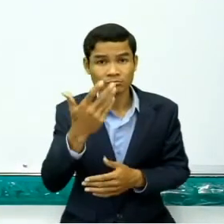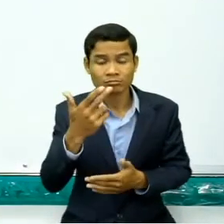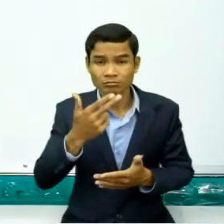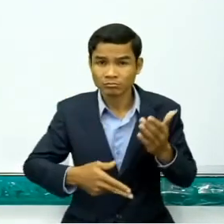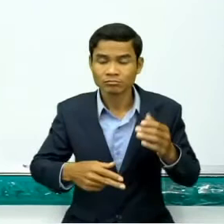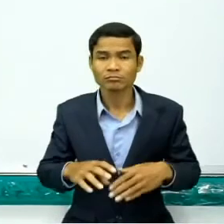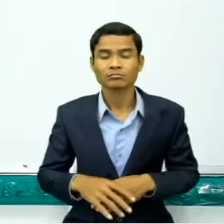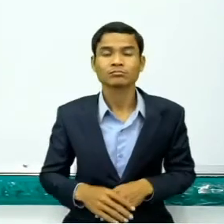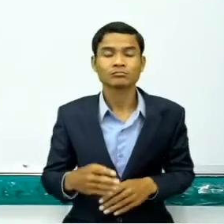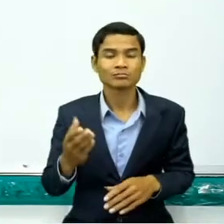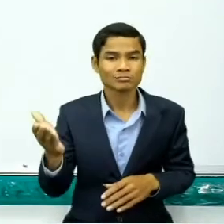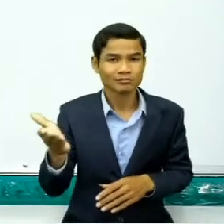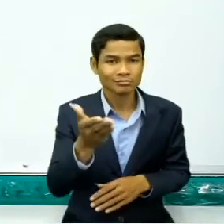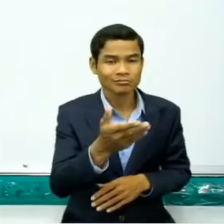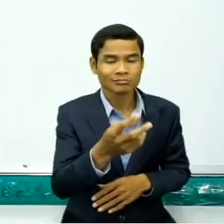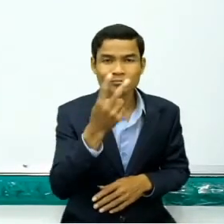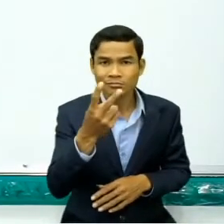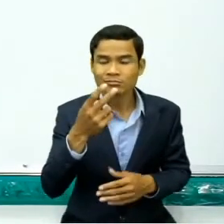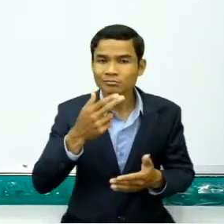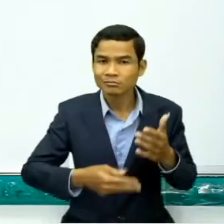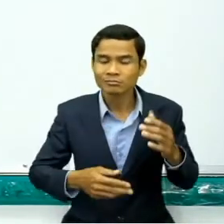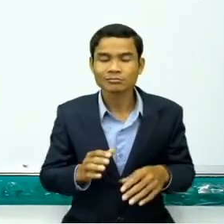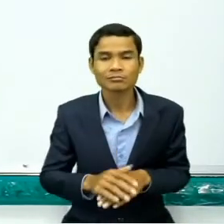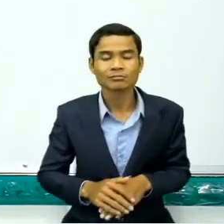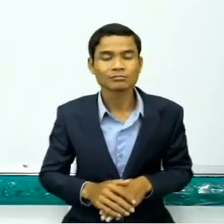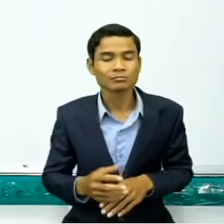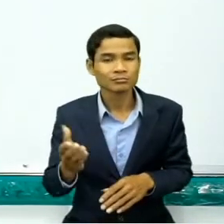chà con khơi rụp ở vầy khla con mơ mơ